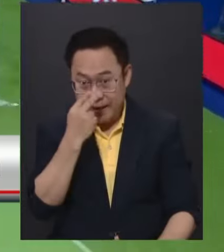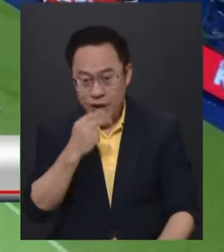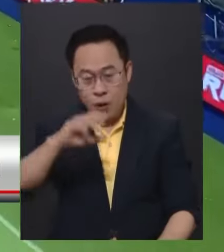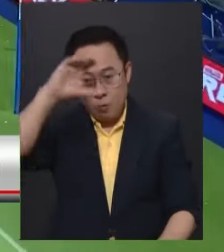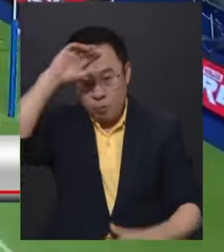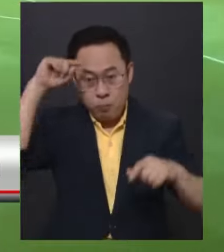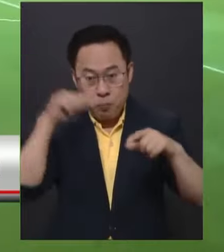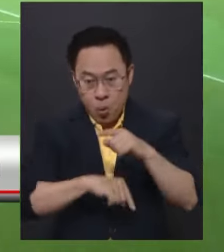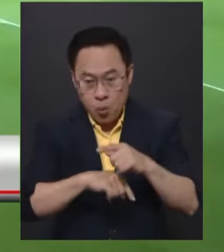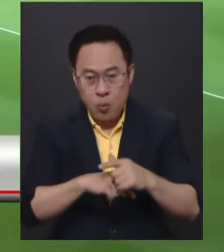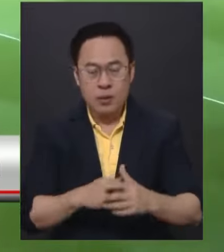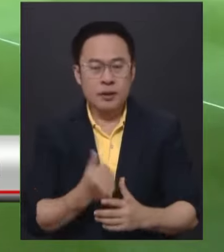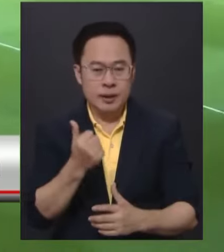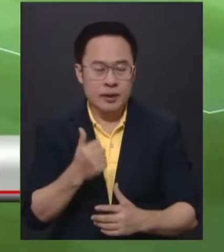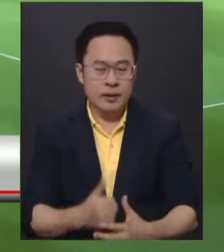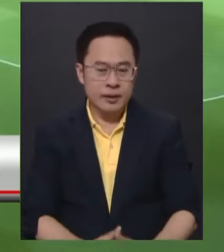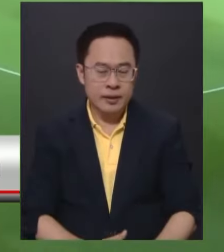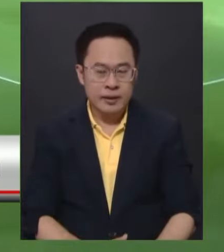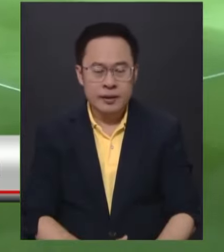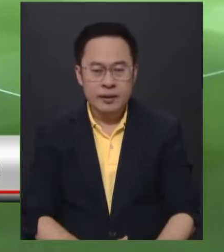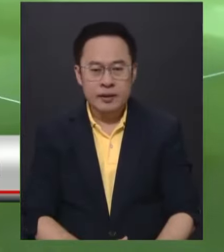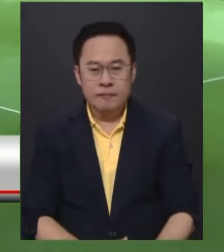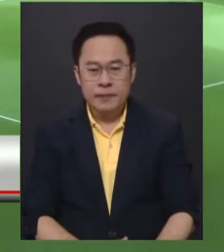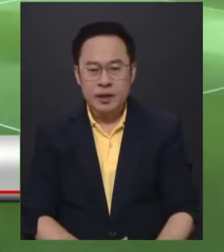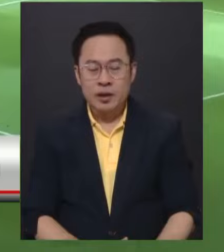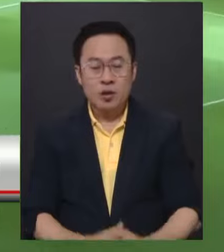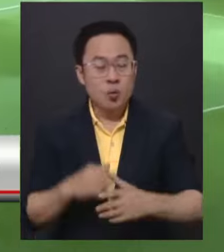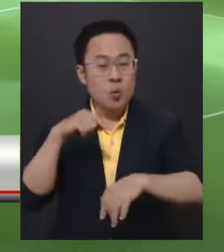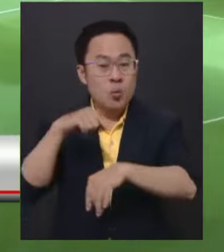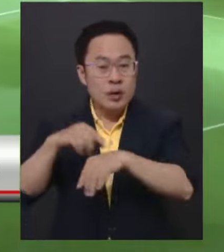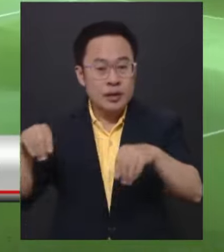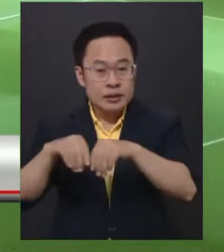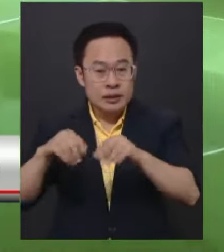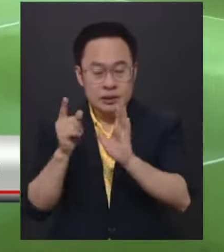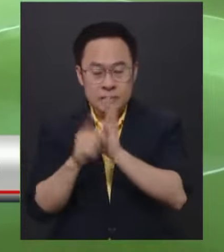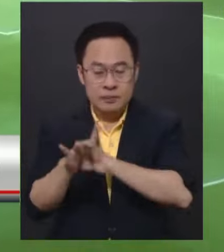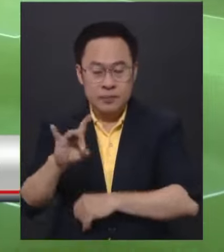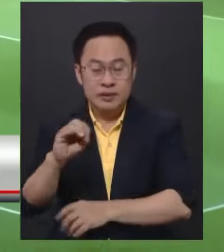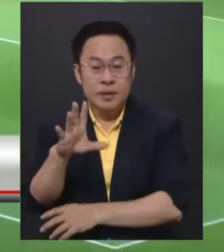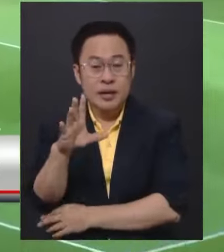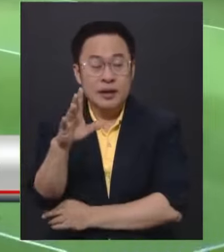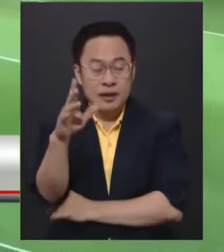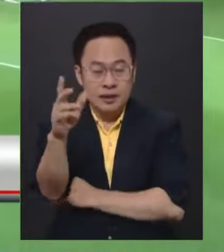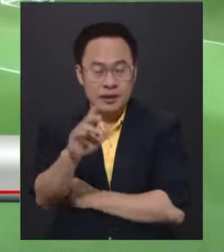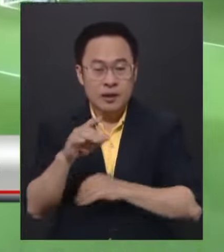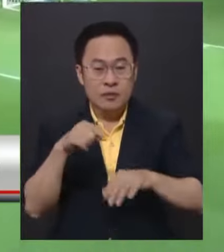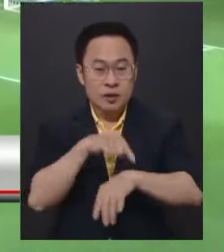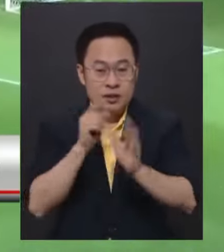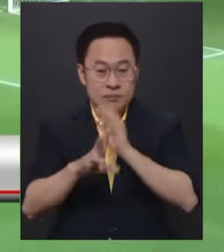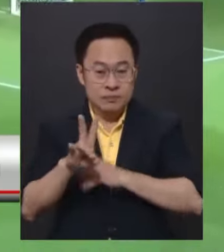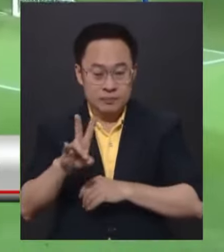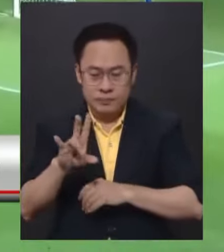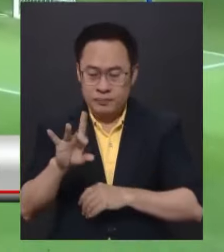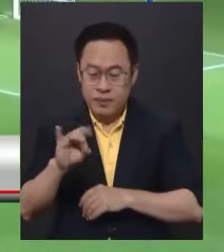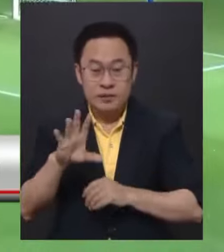บครับท้ายเกมครับดานิโลอเวสหลุดเดี่ยวมาแตะหนีประตู2จังหวะแล้วก็ยิงแบบนิ่งๆเข้า